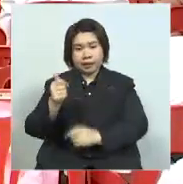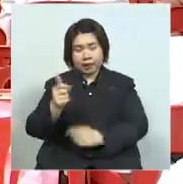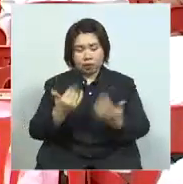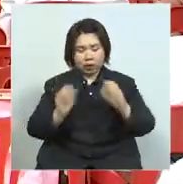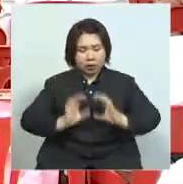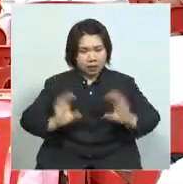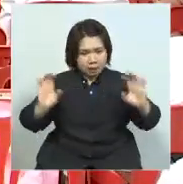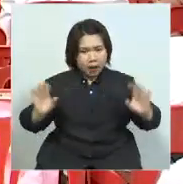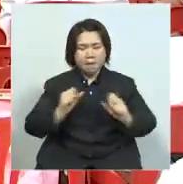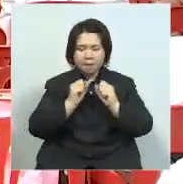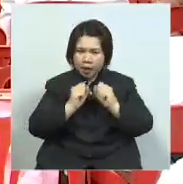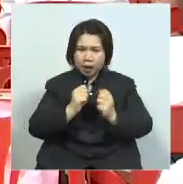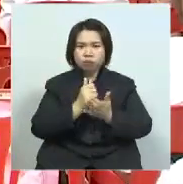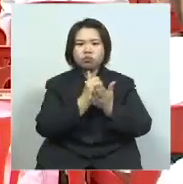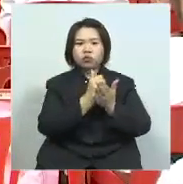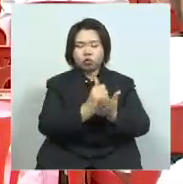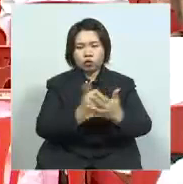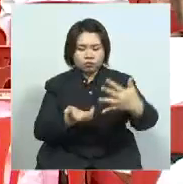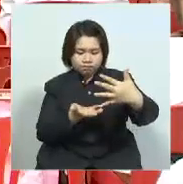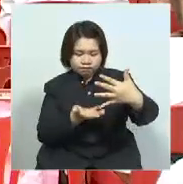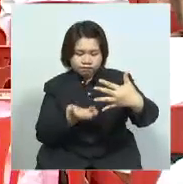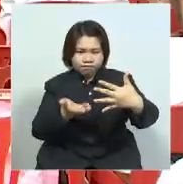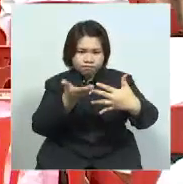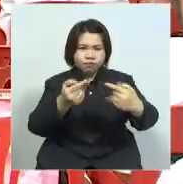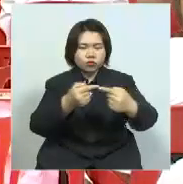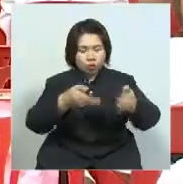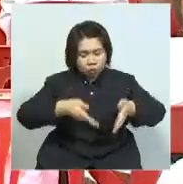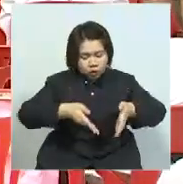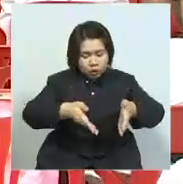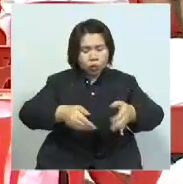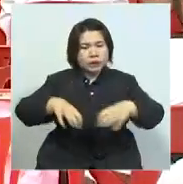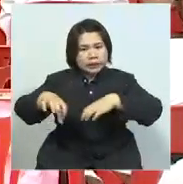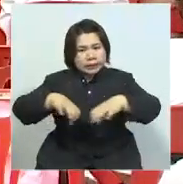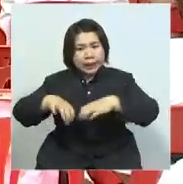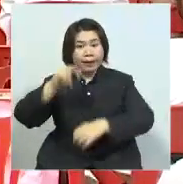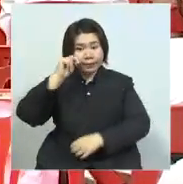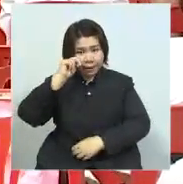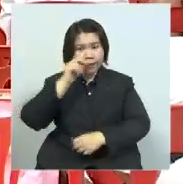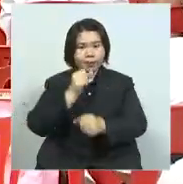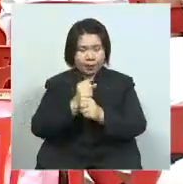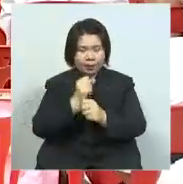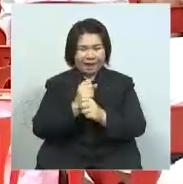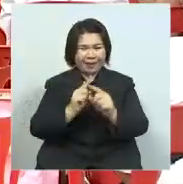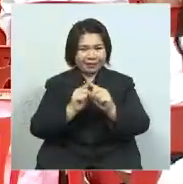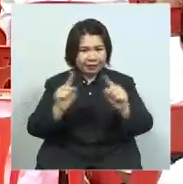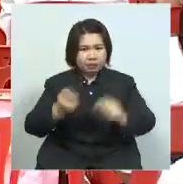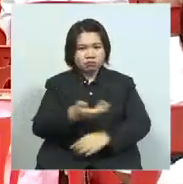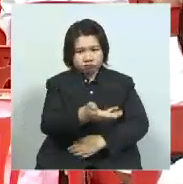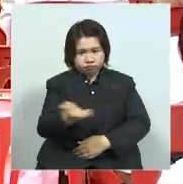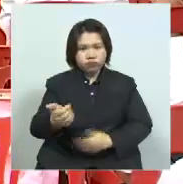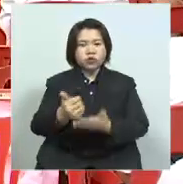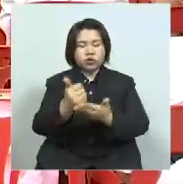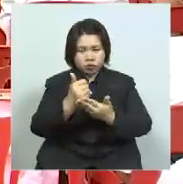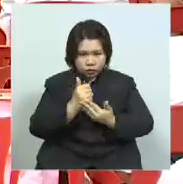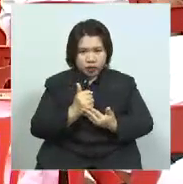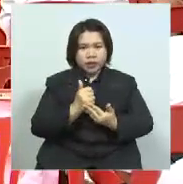ก็พยายามที่จะยกระดับไม่ว่าจะเป็นเรื่องของการพัฒนาโครงสร้างพื้นฐานการบริหารจัดการน้ำแต่หนึ่งสิ่งที่สำคัญทุกคนต้องช่วยกันและ